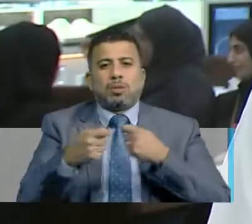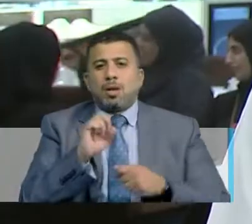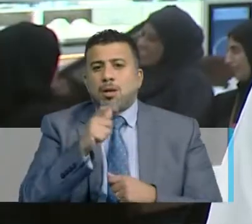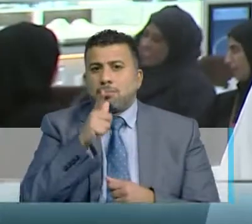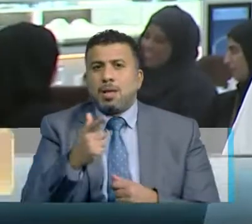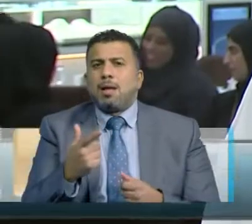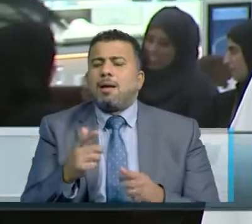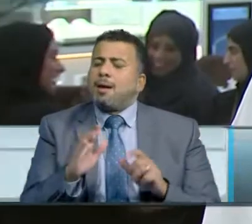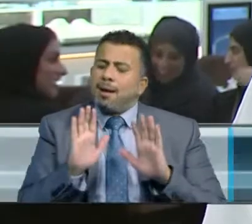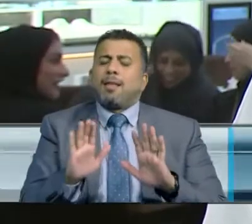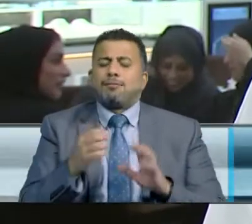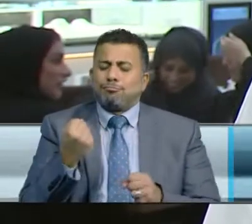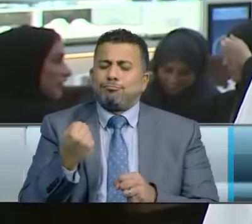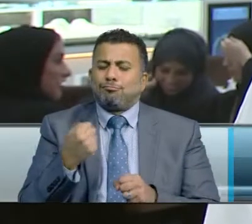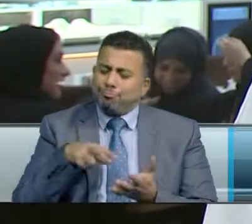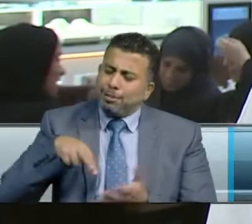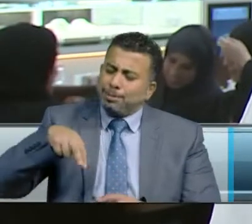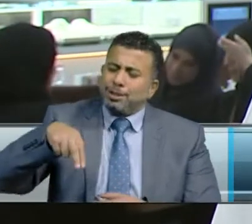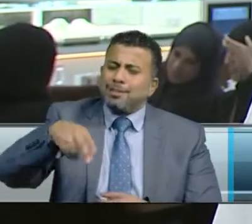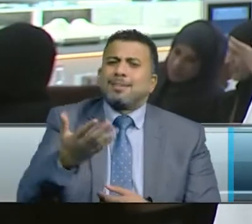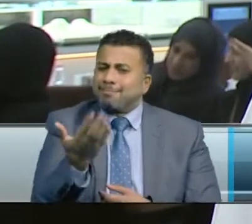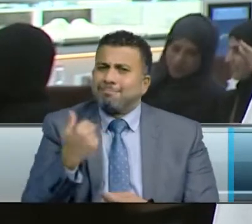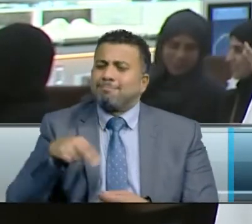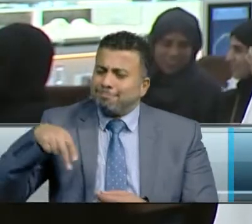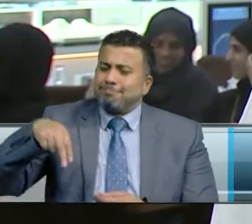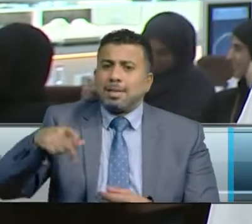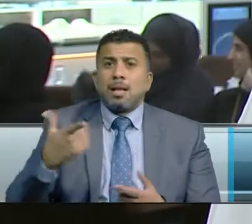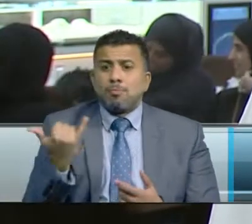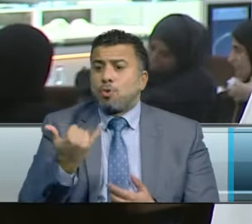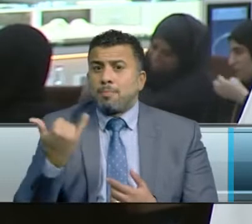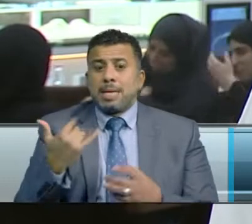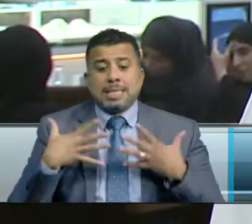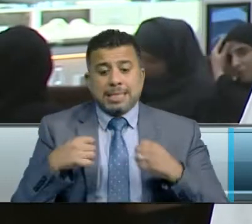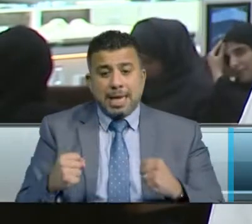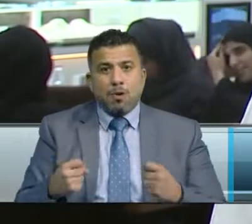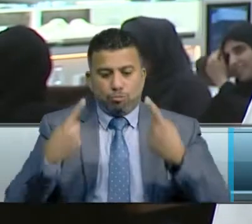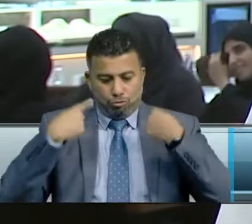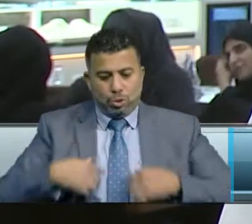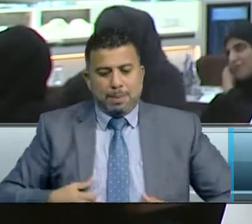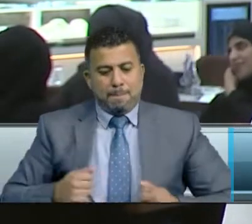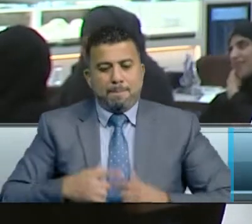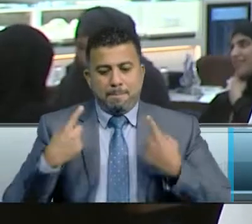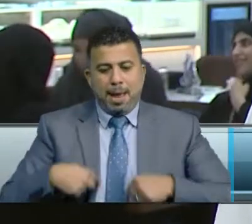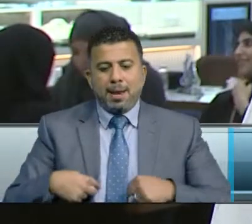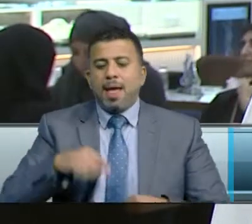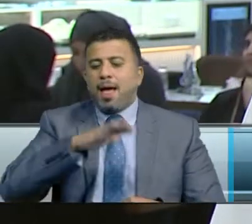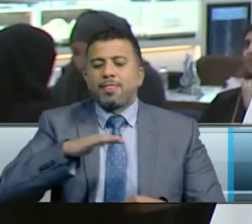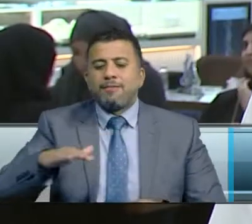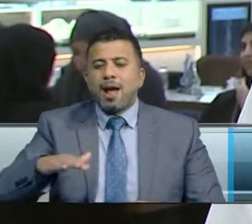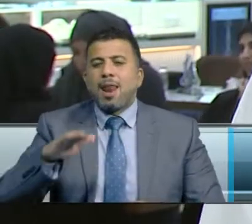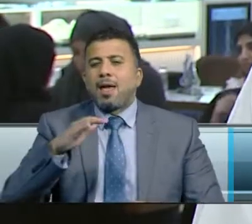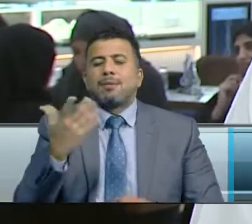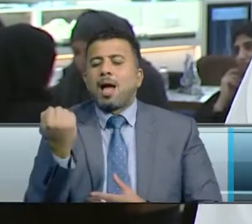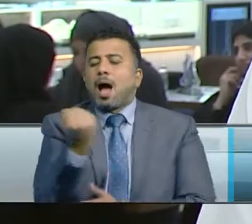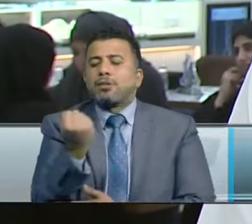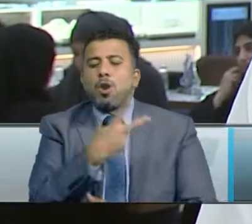فعالية خلنا نمشي نعزز الجوانب البدنية والصحية والجسمانية بالنسبة لأطفال الحضانات الحكومية، إلى